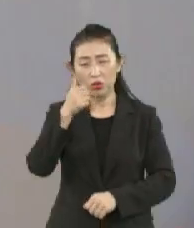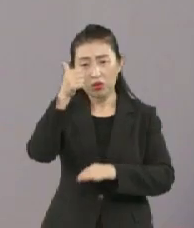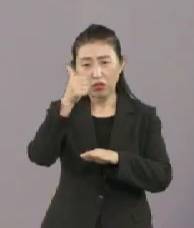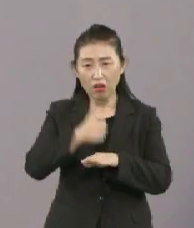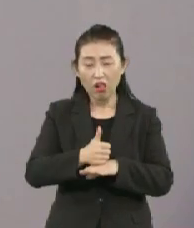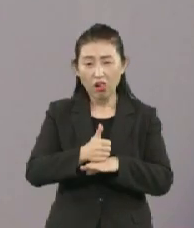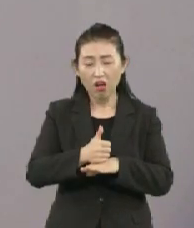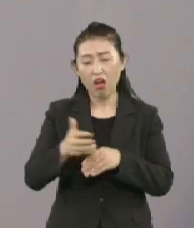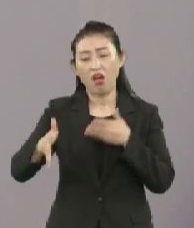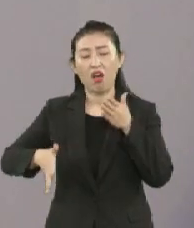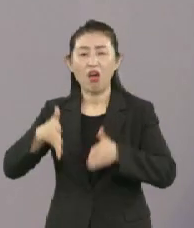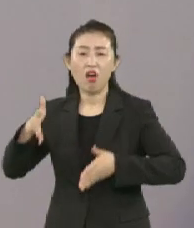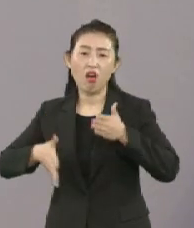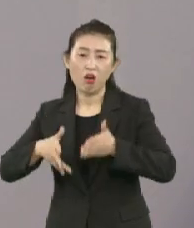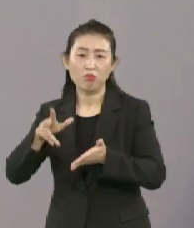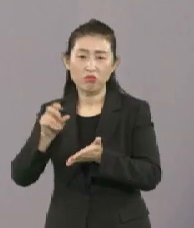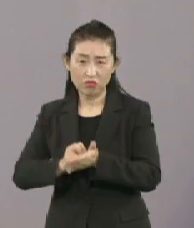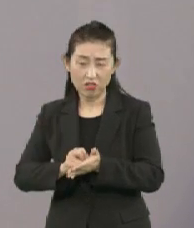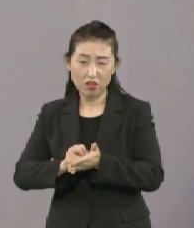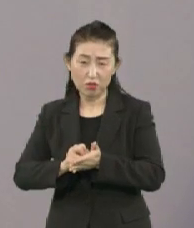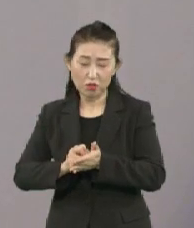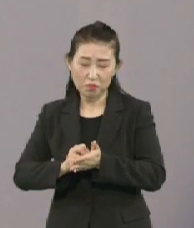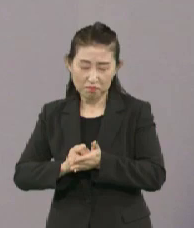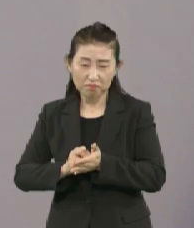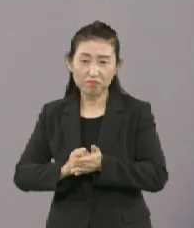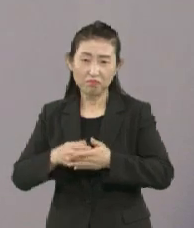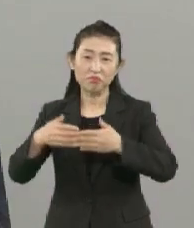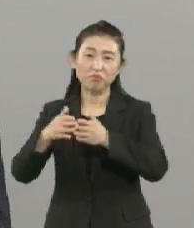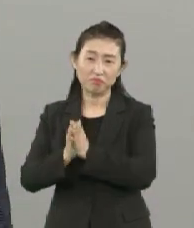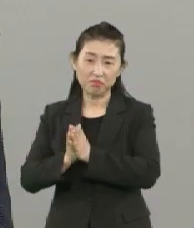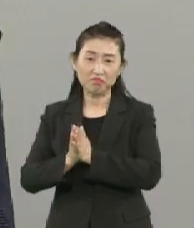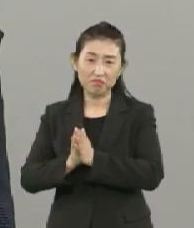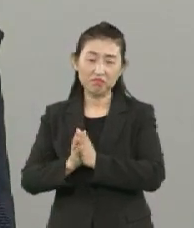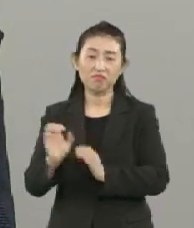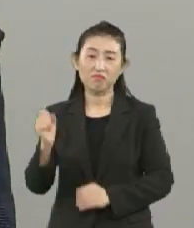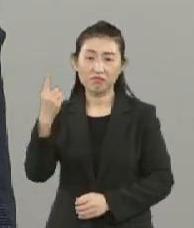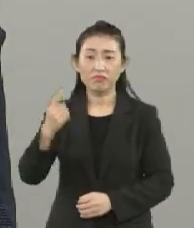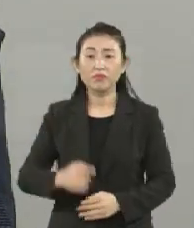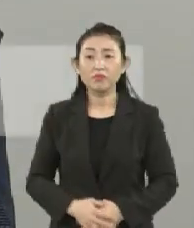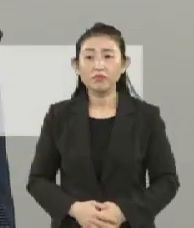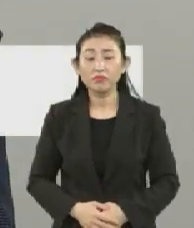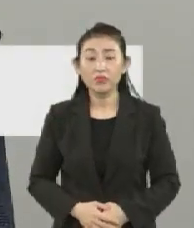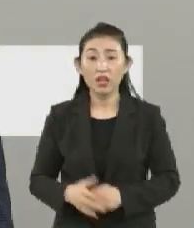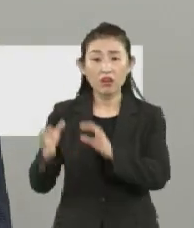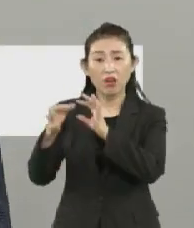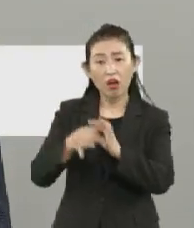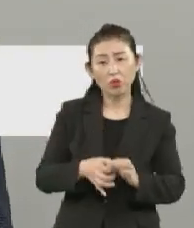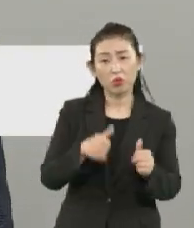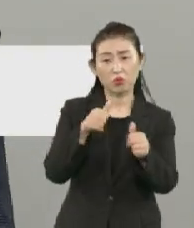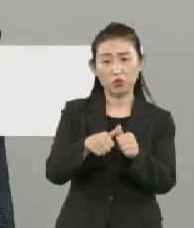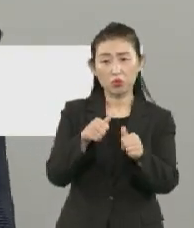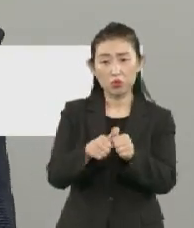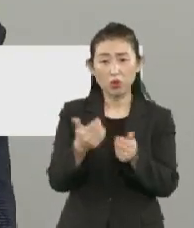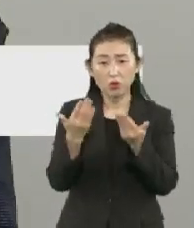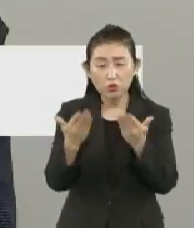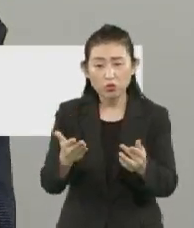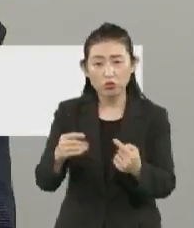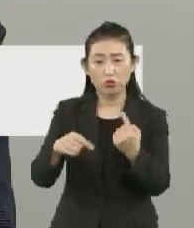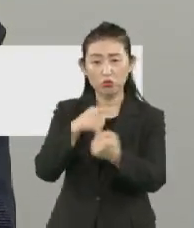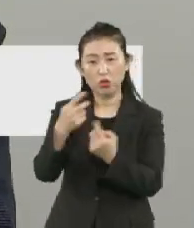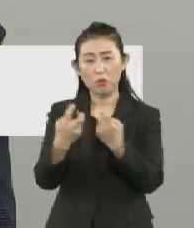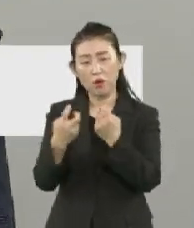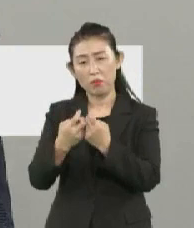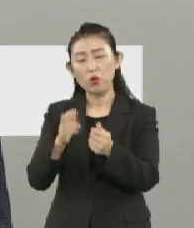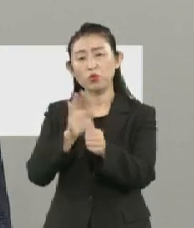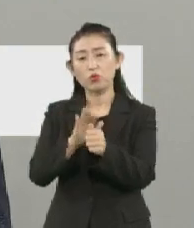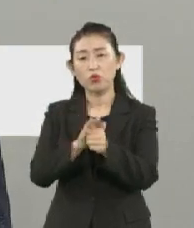못했고 경험 미숙까지 겹친 것이 원인입니다. 지속적인 컨설팅과 지속적인 경영 지원이 이루어져야